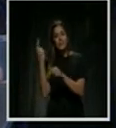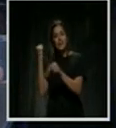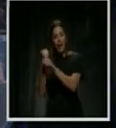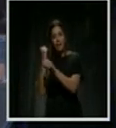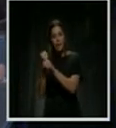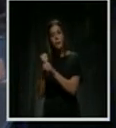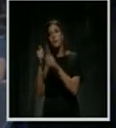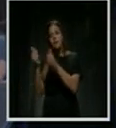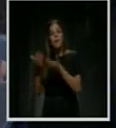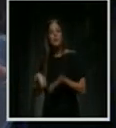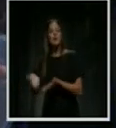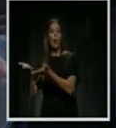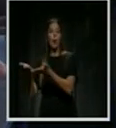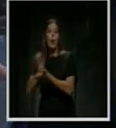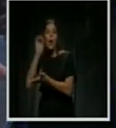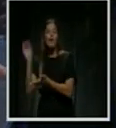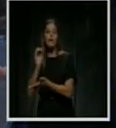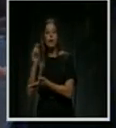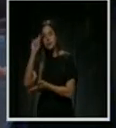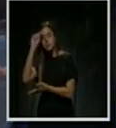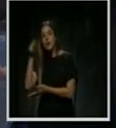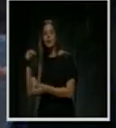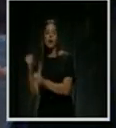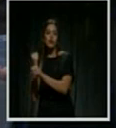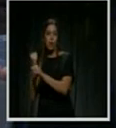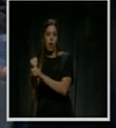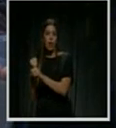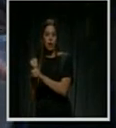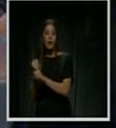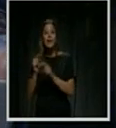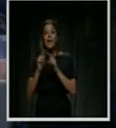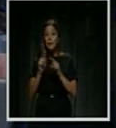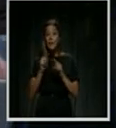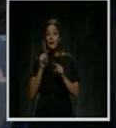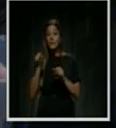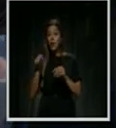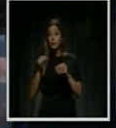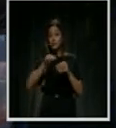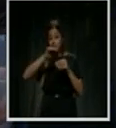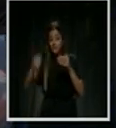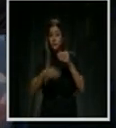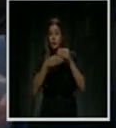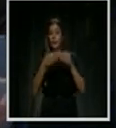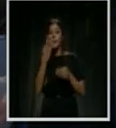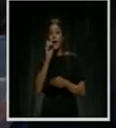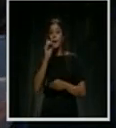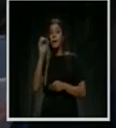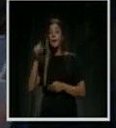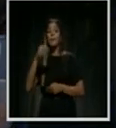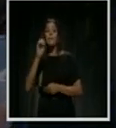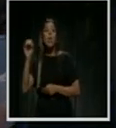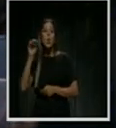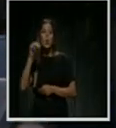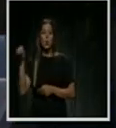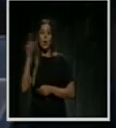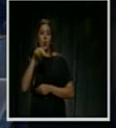jagħtuna servizz impeqabbli għal ħares ma jkunux huma. Dawk il-pagi ħallashom ekstra il-gvern dawk tagħhom u ma jmissomlhom